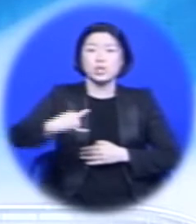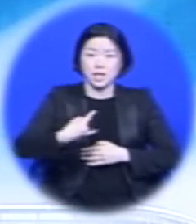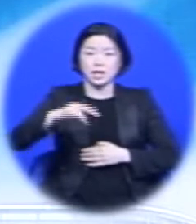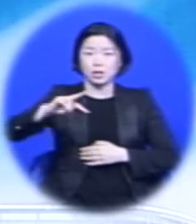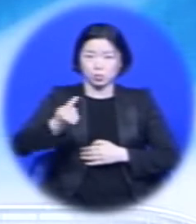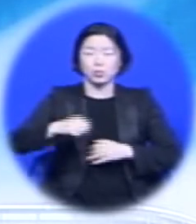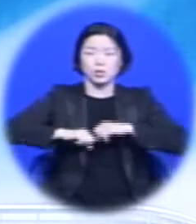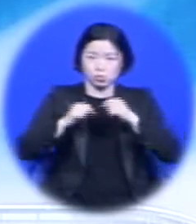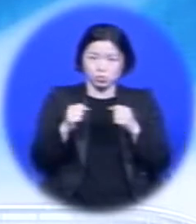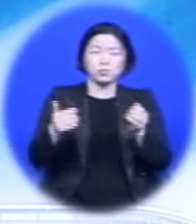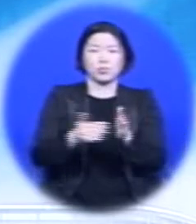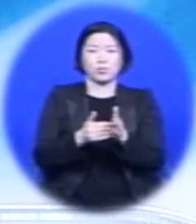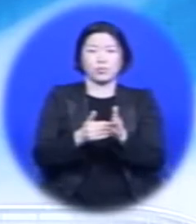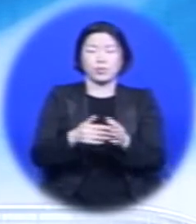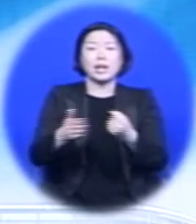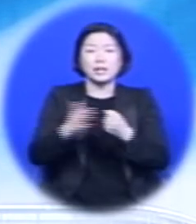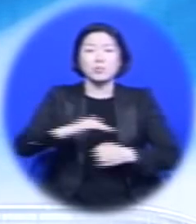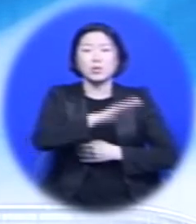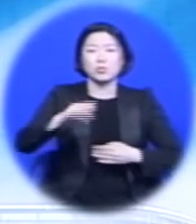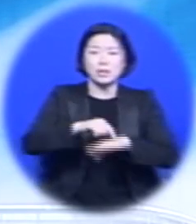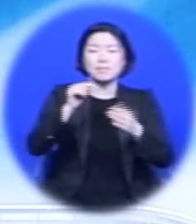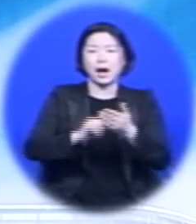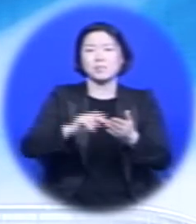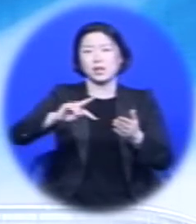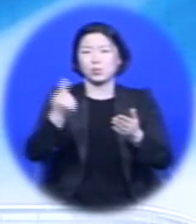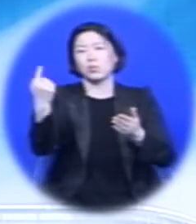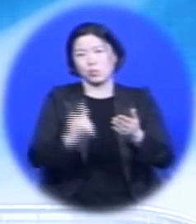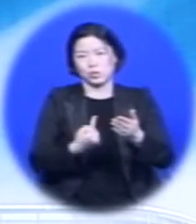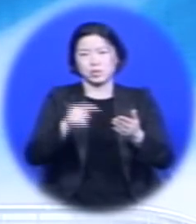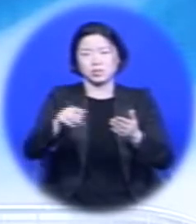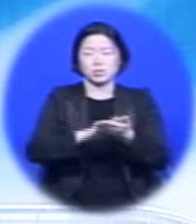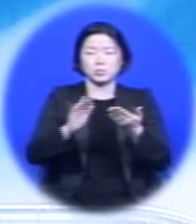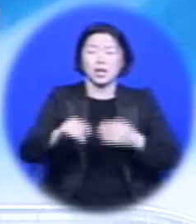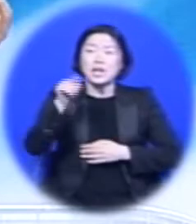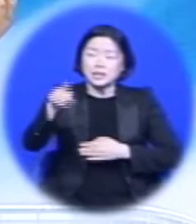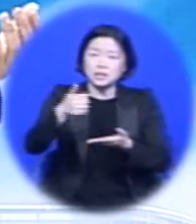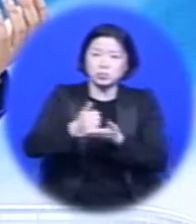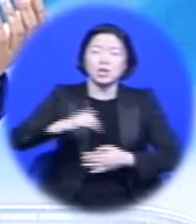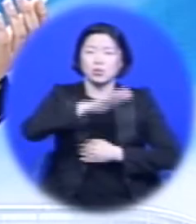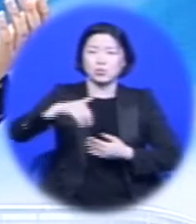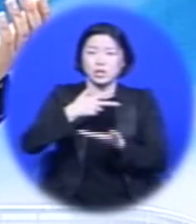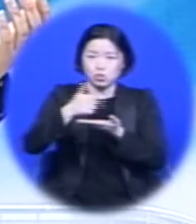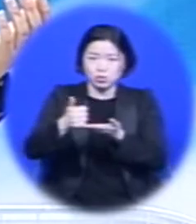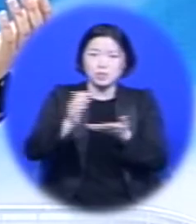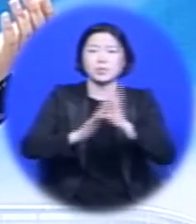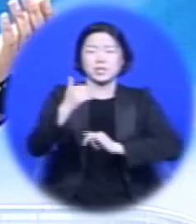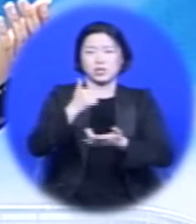순종하셨습니다. 그러니까 우리 마음에도 들어오신 겁니다. 그분이 우리의 주님